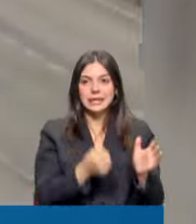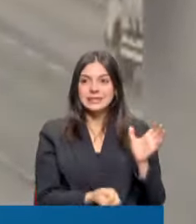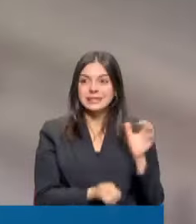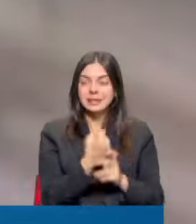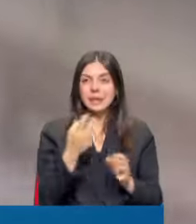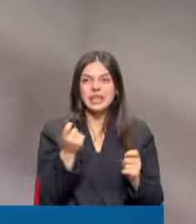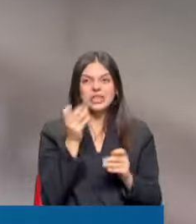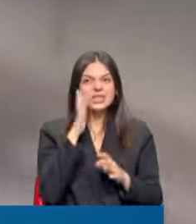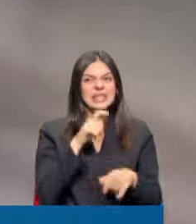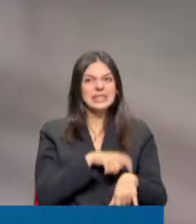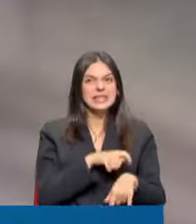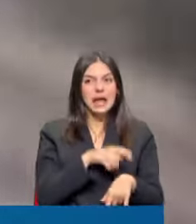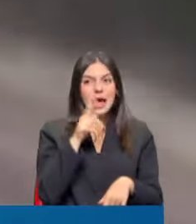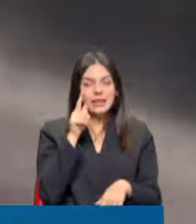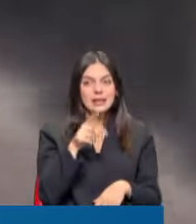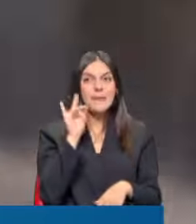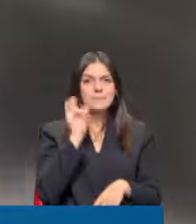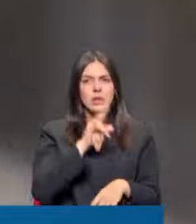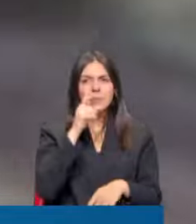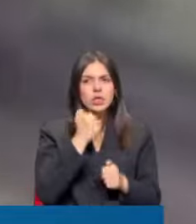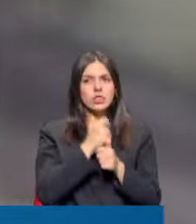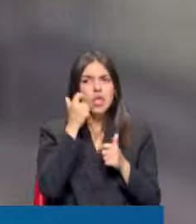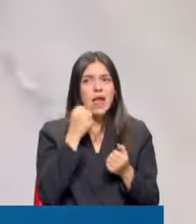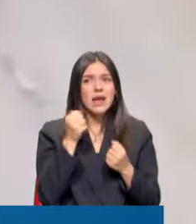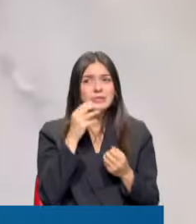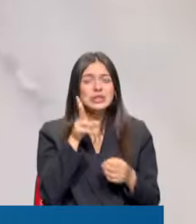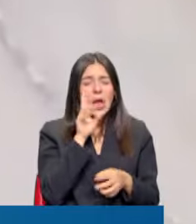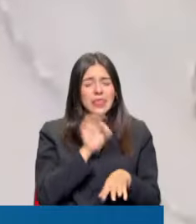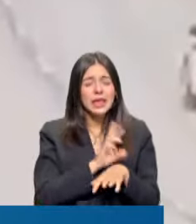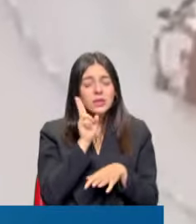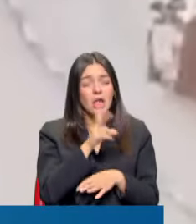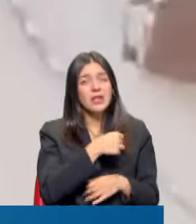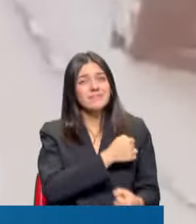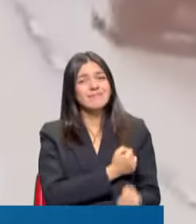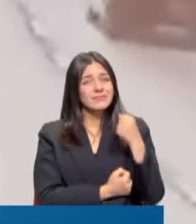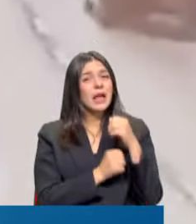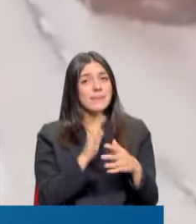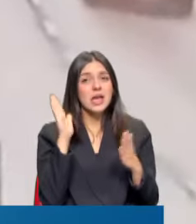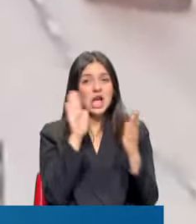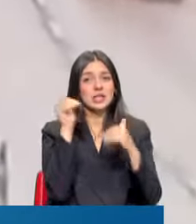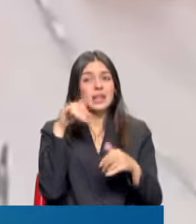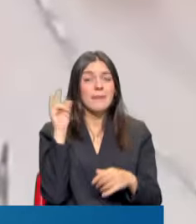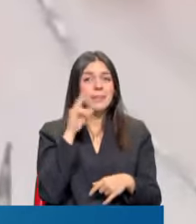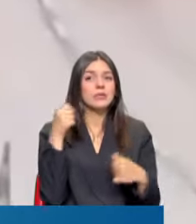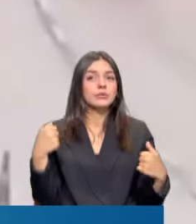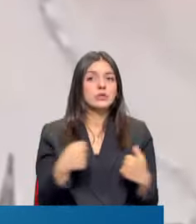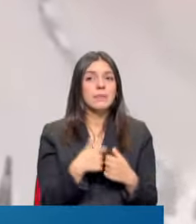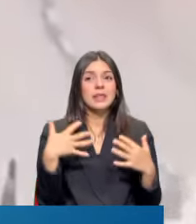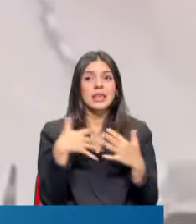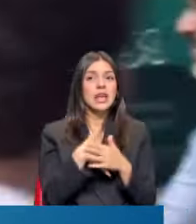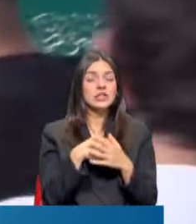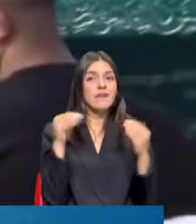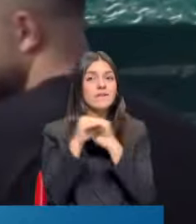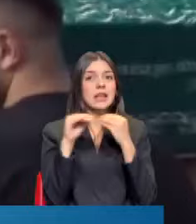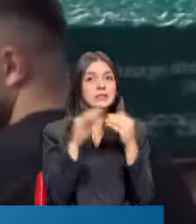gidiş saatinde metrobüslerden birinin sürücüsü görev aracını son anda fark etti. Manevra yaptı, karşıdan gelen metrobüse çarptı. Gece vardiyasından dönen 22